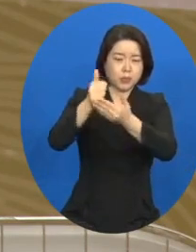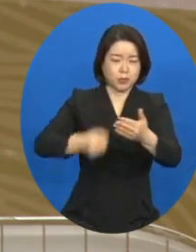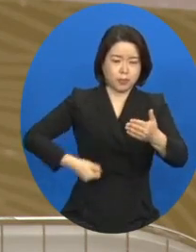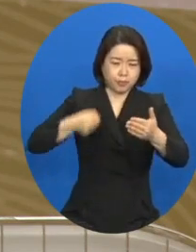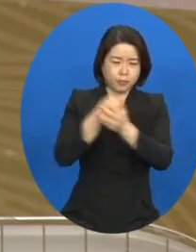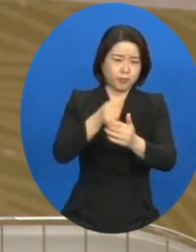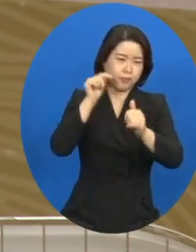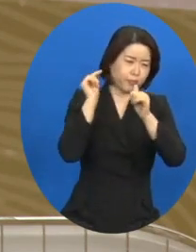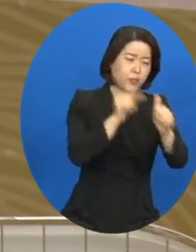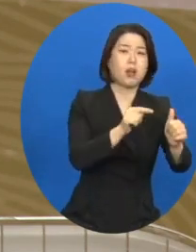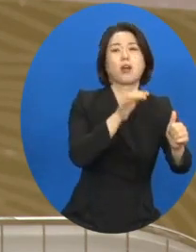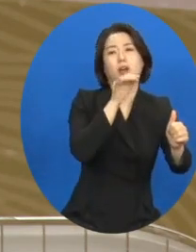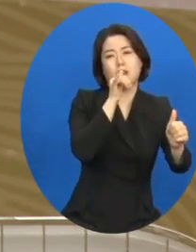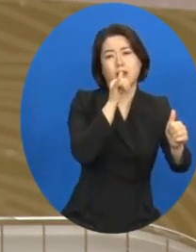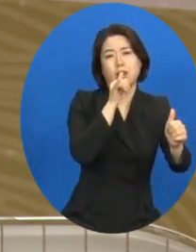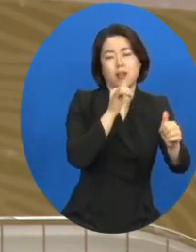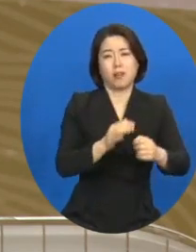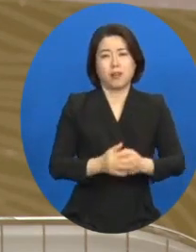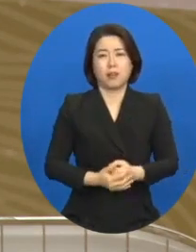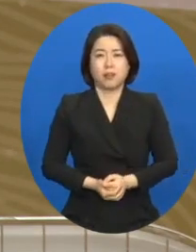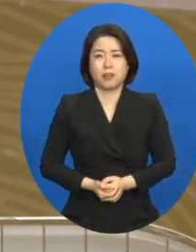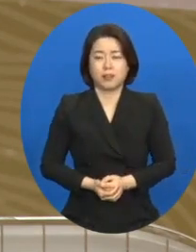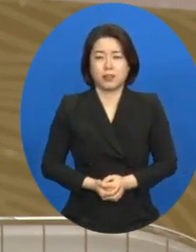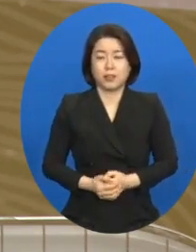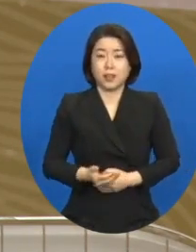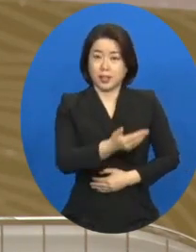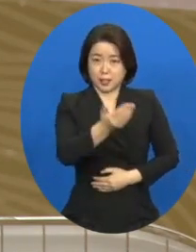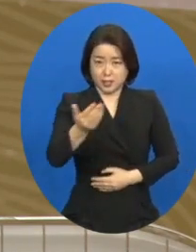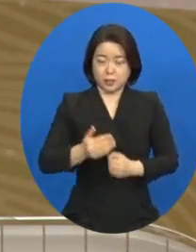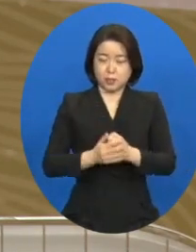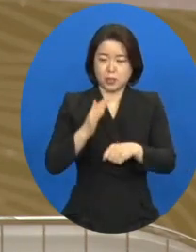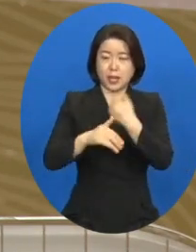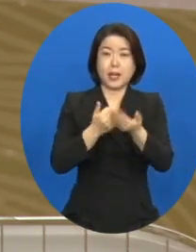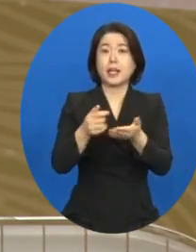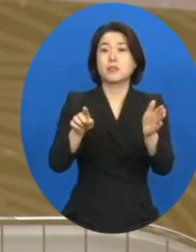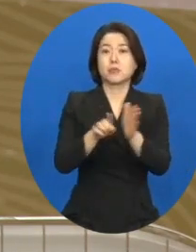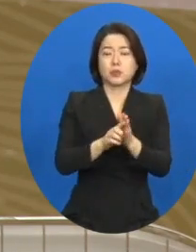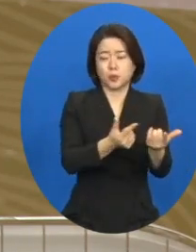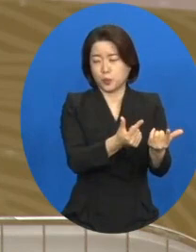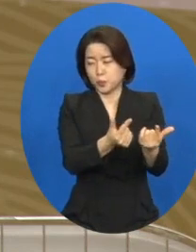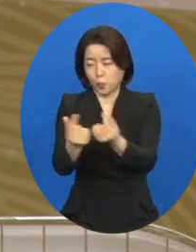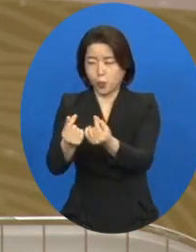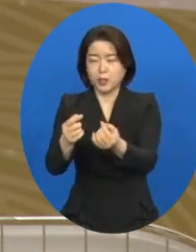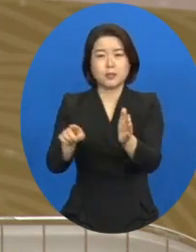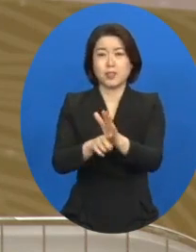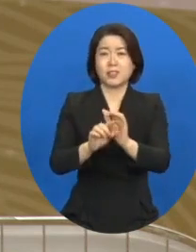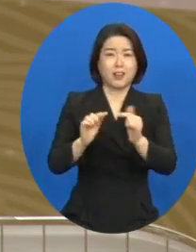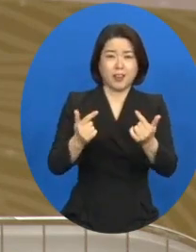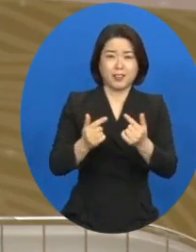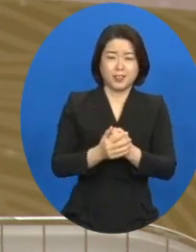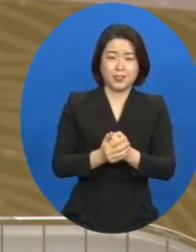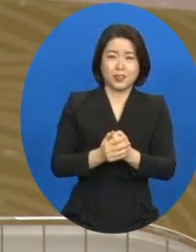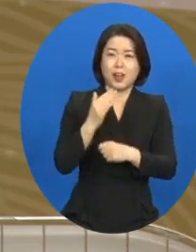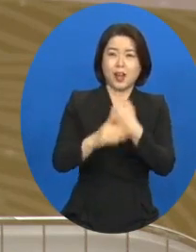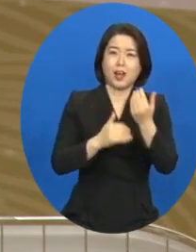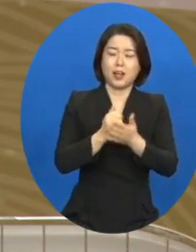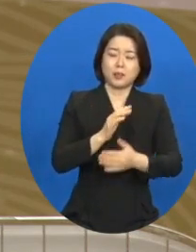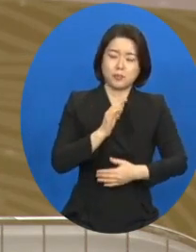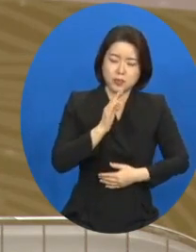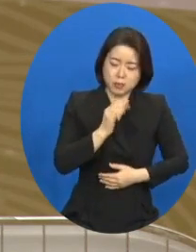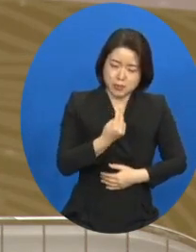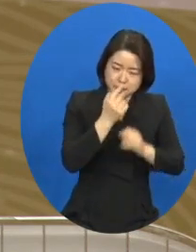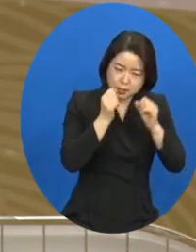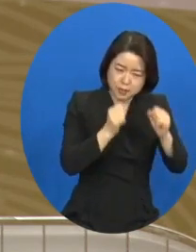그렇게 요청하는 거예요. 여러분, 하나님을 믿어도 다 똑같이 믿는 게 아닙니다. 하나님, 정말